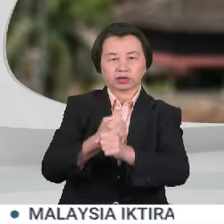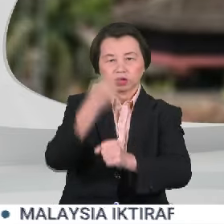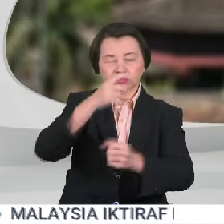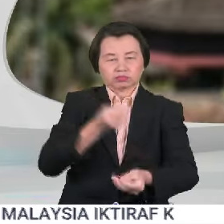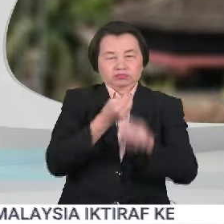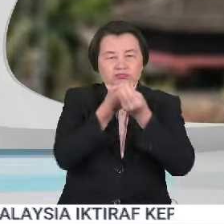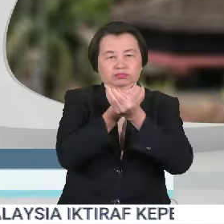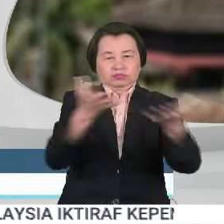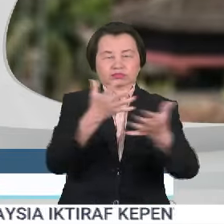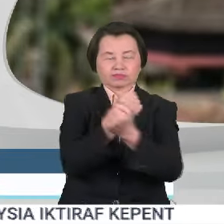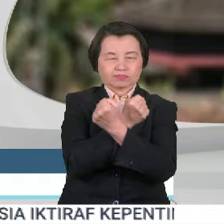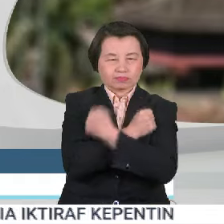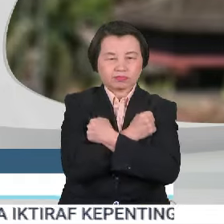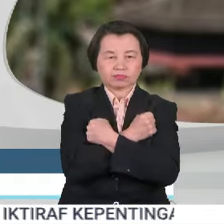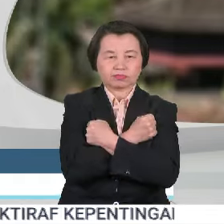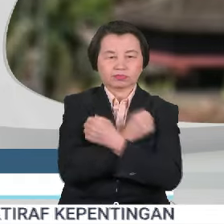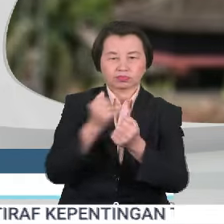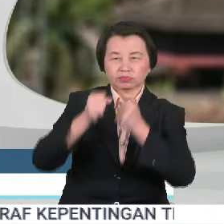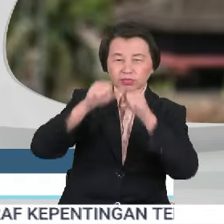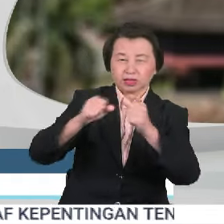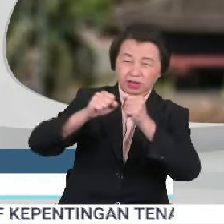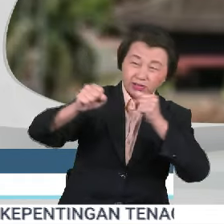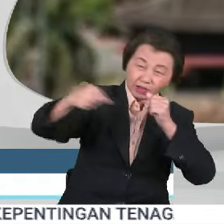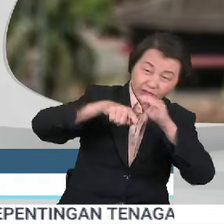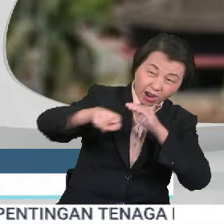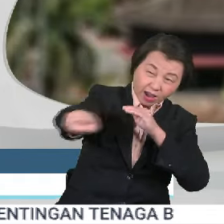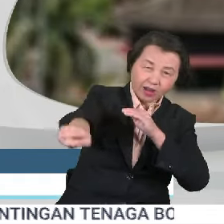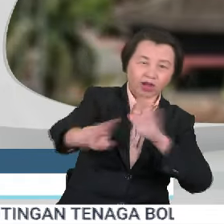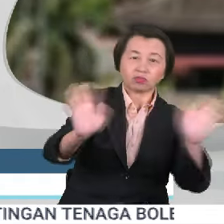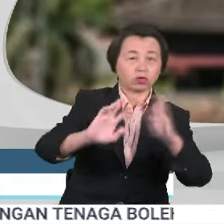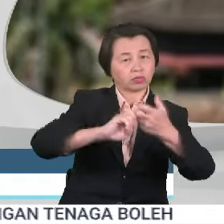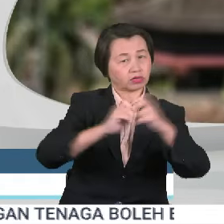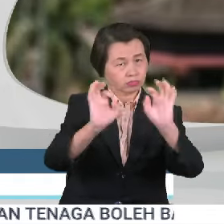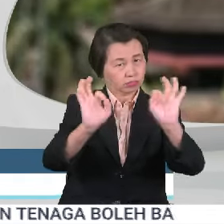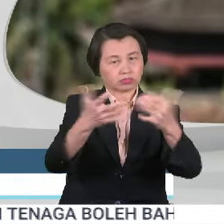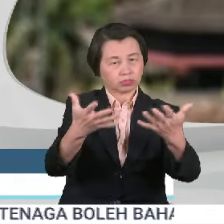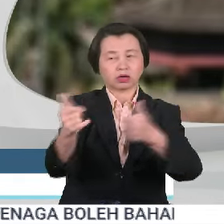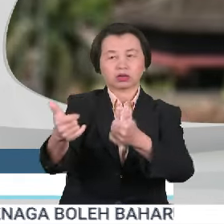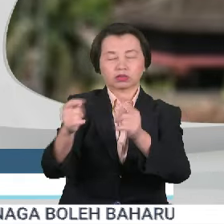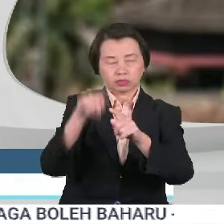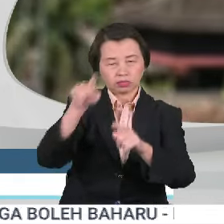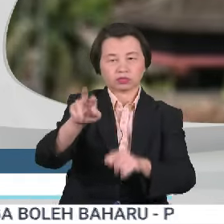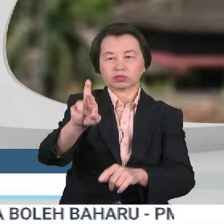mensahirkan petrokisme tinggal jauh di pendalaman bukan penghalang untuk